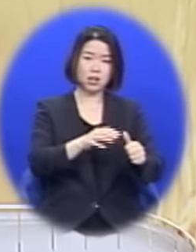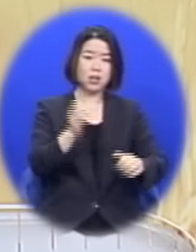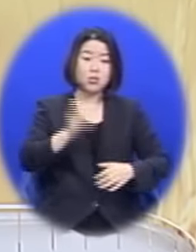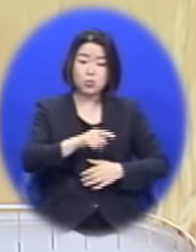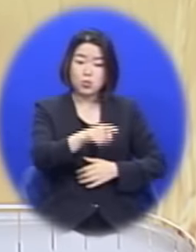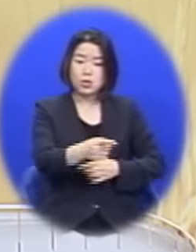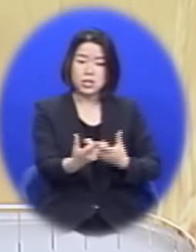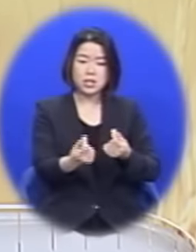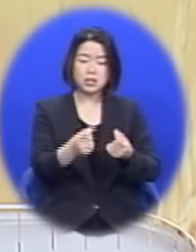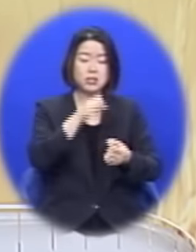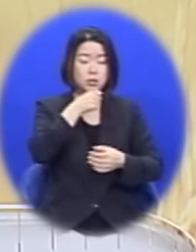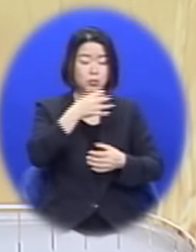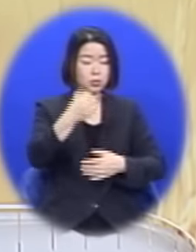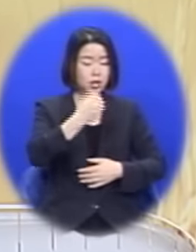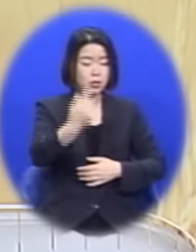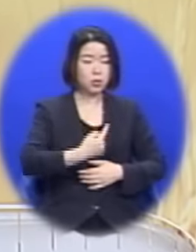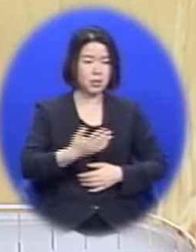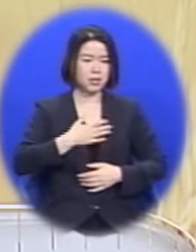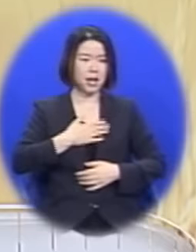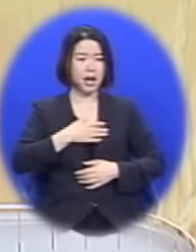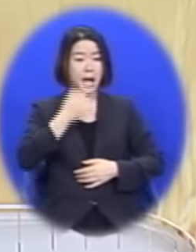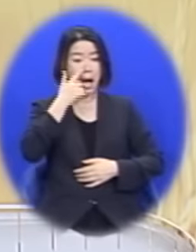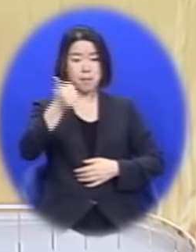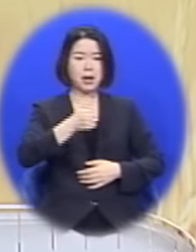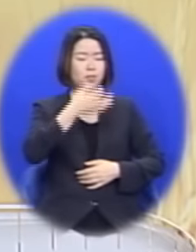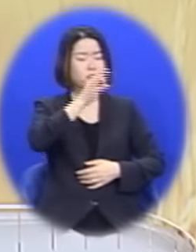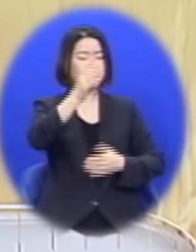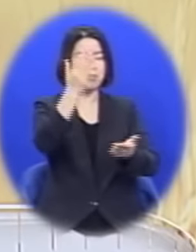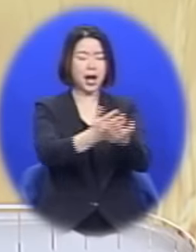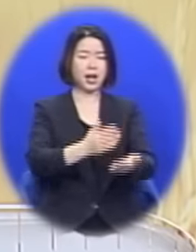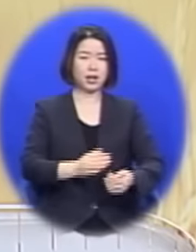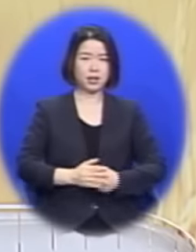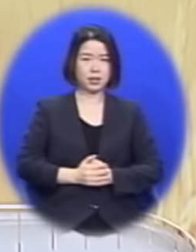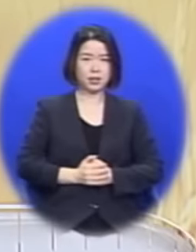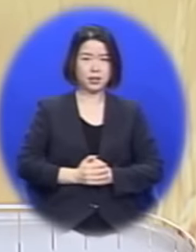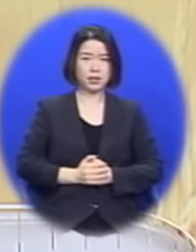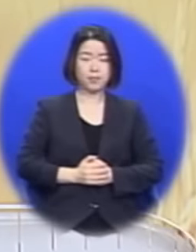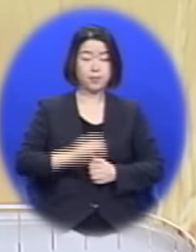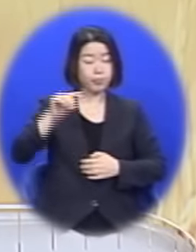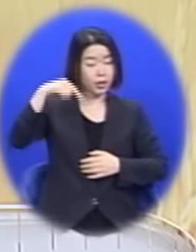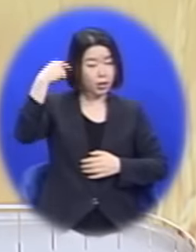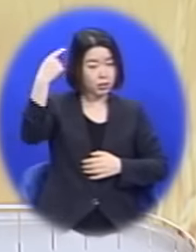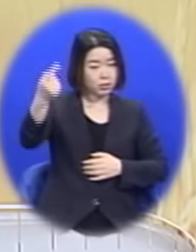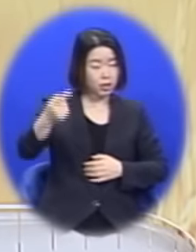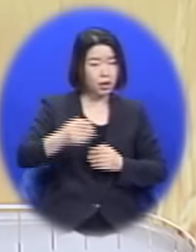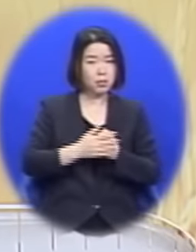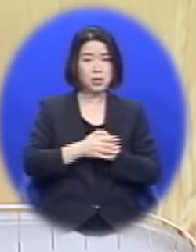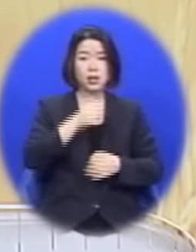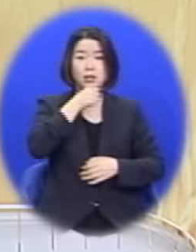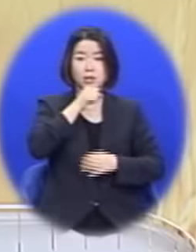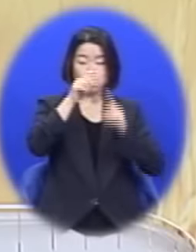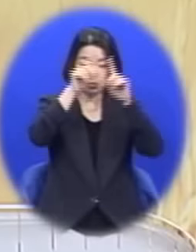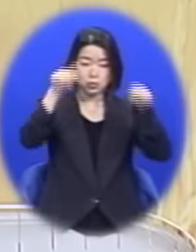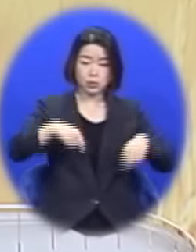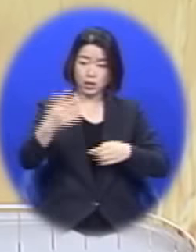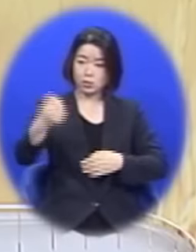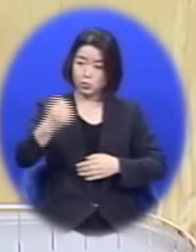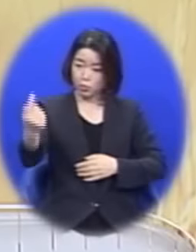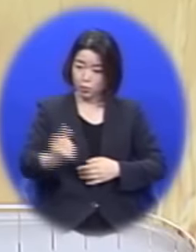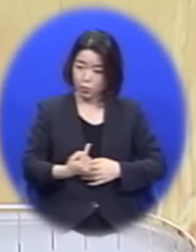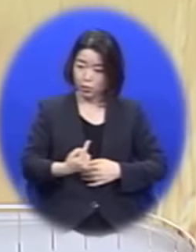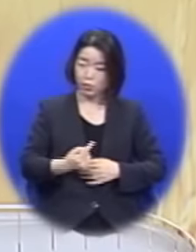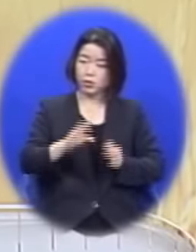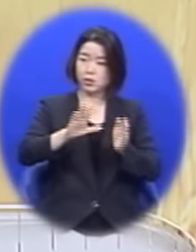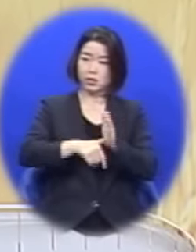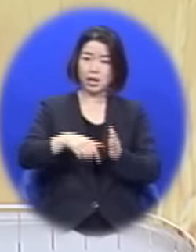성적 가지고 오면 너 이제 아버지라고 부르지 마. 그 다음 달에 성적표 가지고 오는 아들이 아저씨